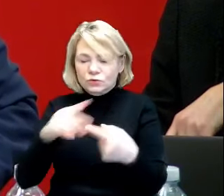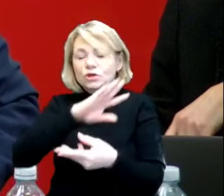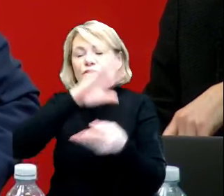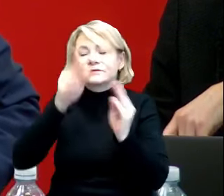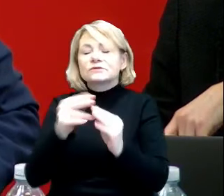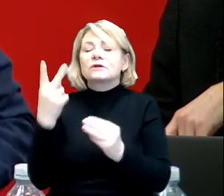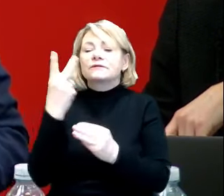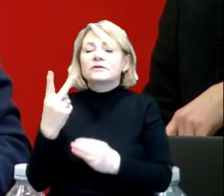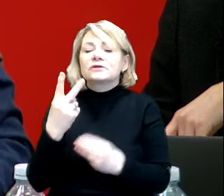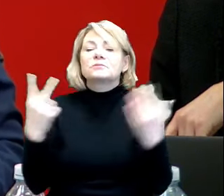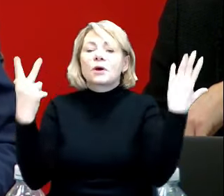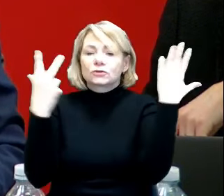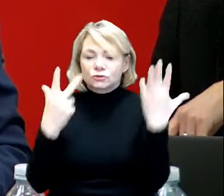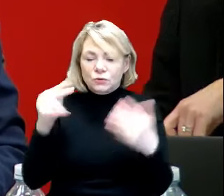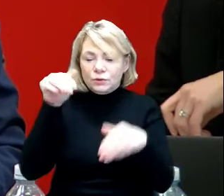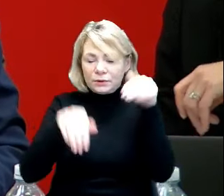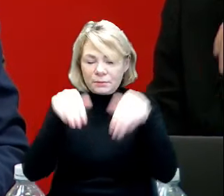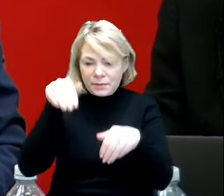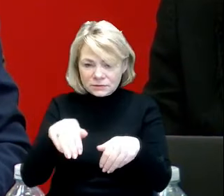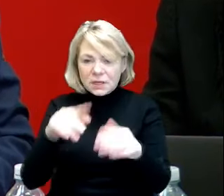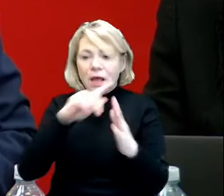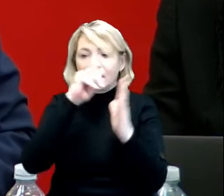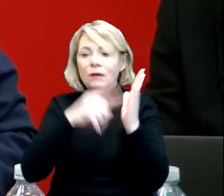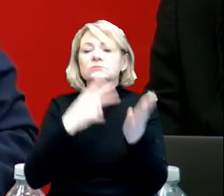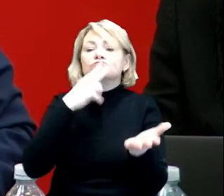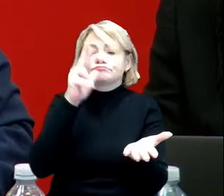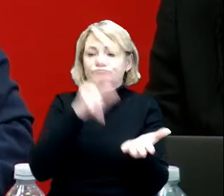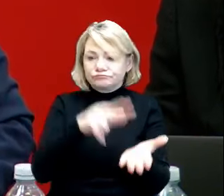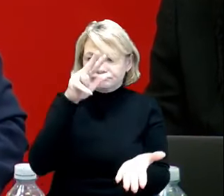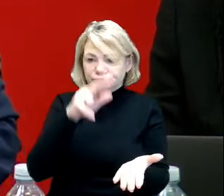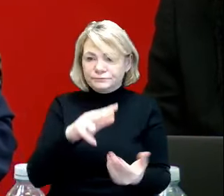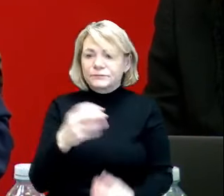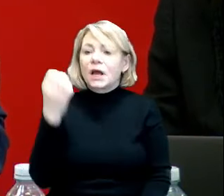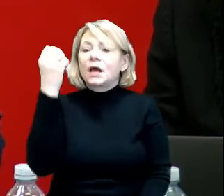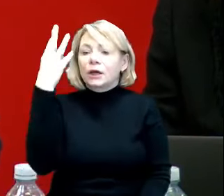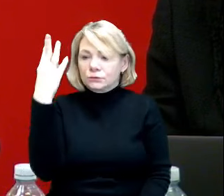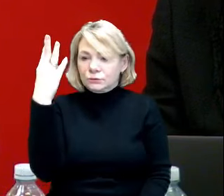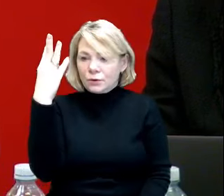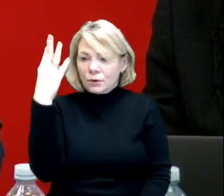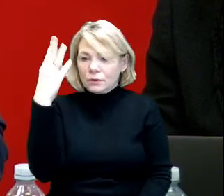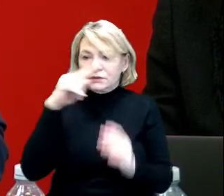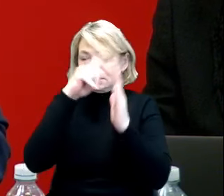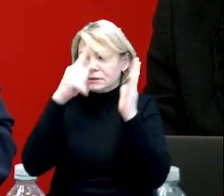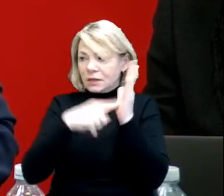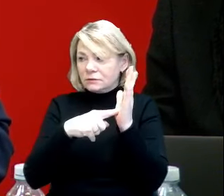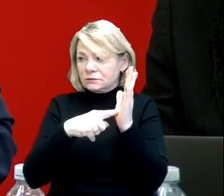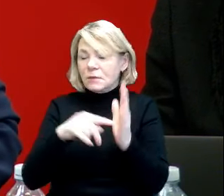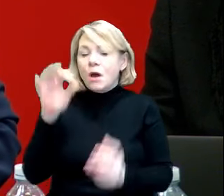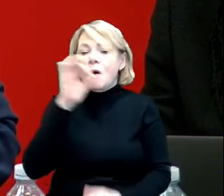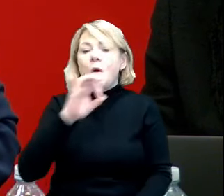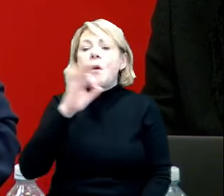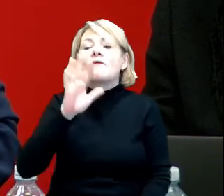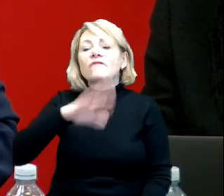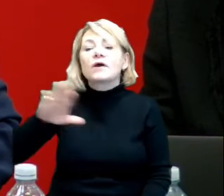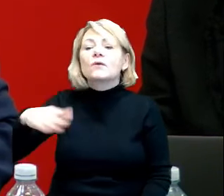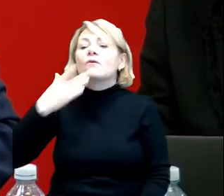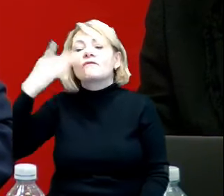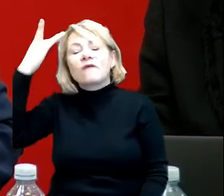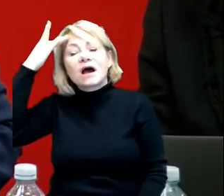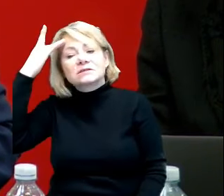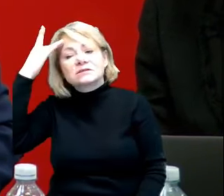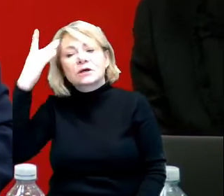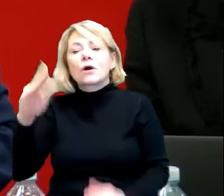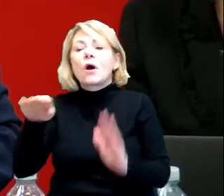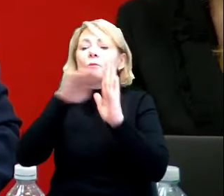balsai už klausimui pritarta 14 darbotvarkės klausimas dėl vaikų vasaros pos programų